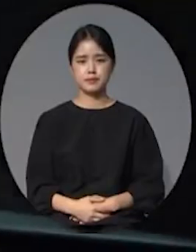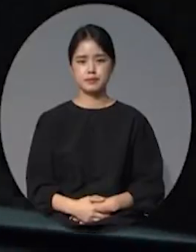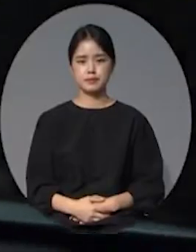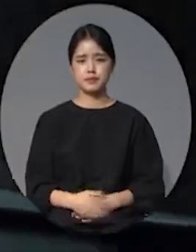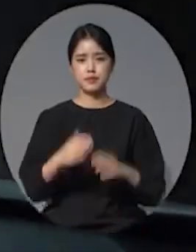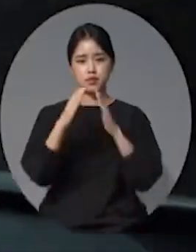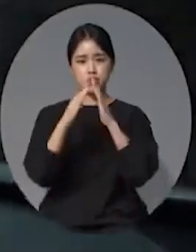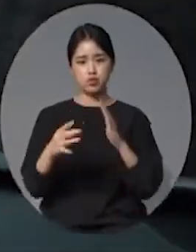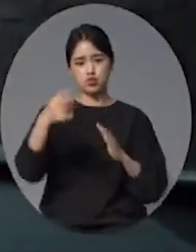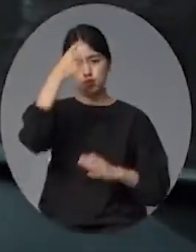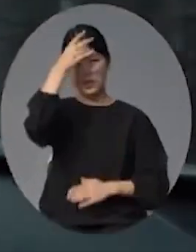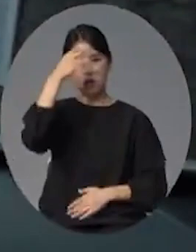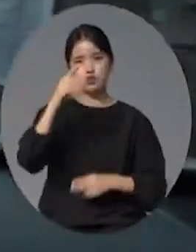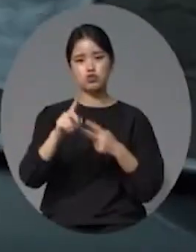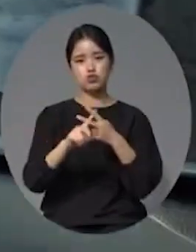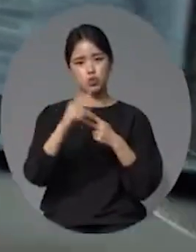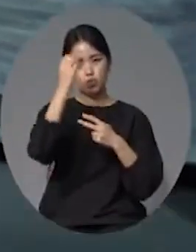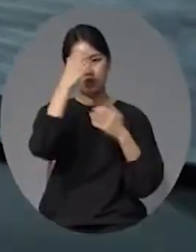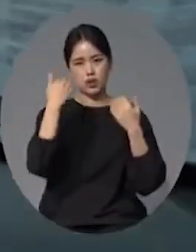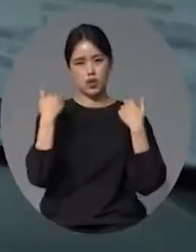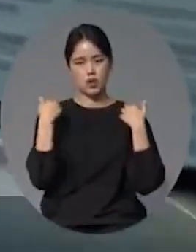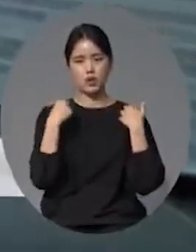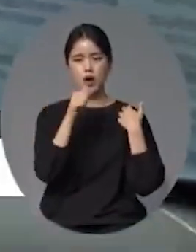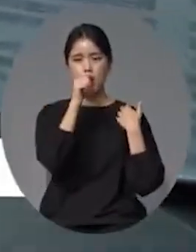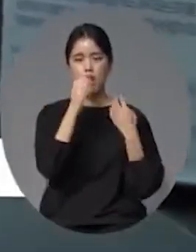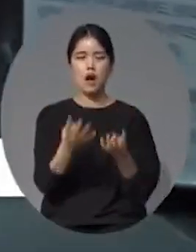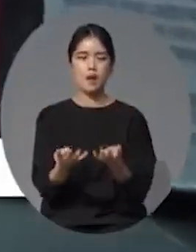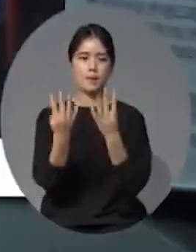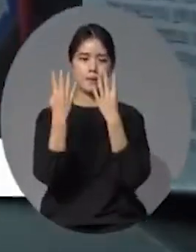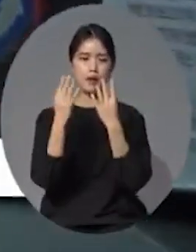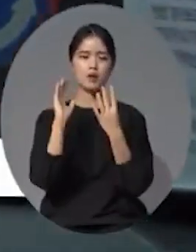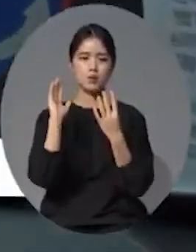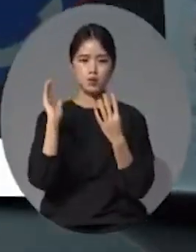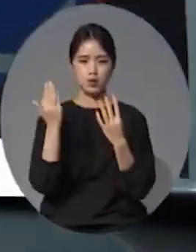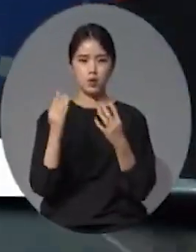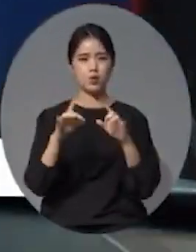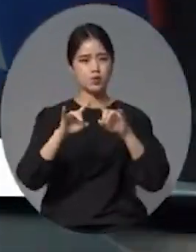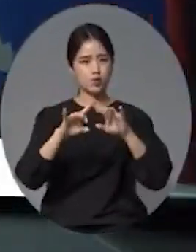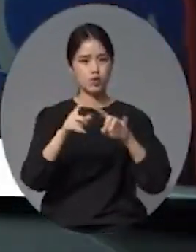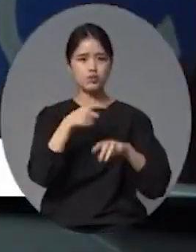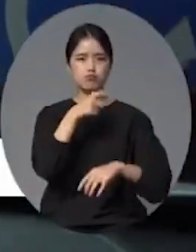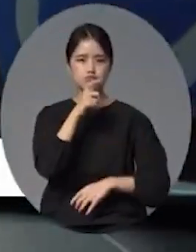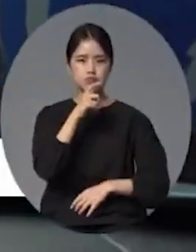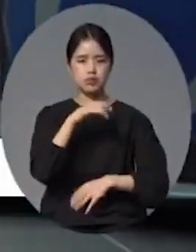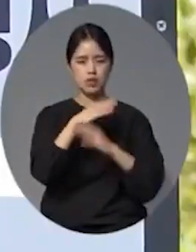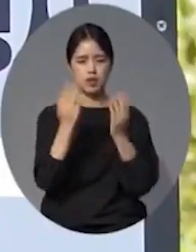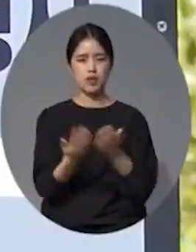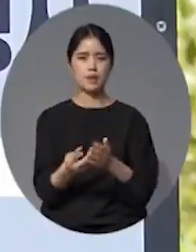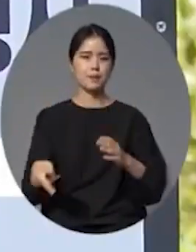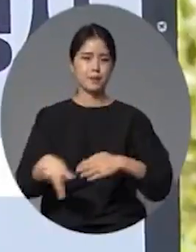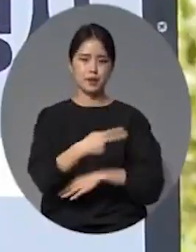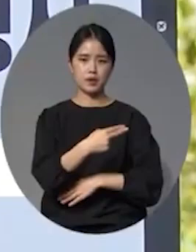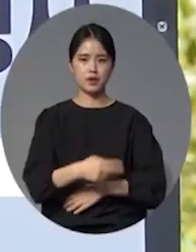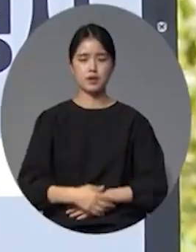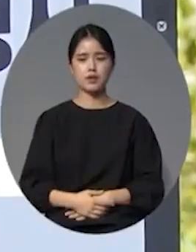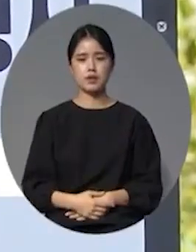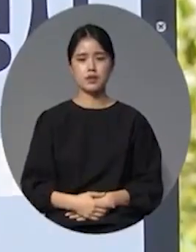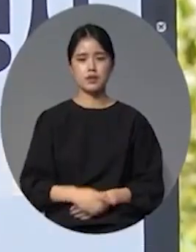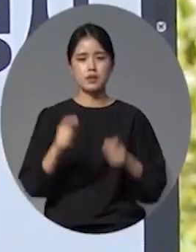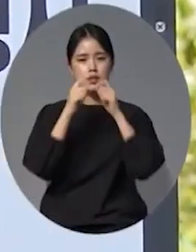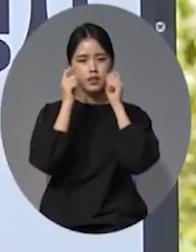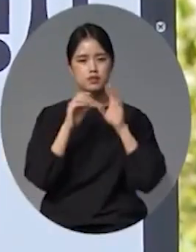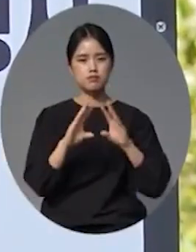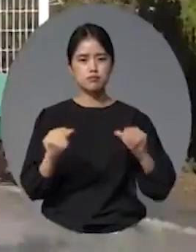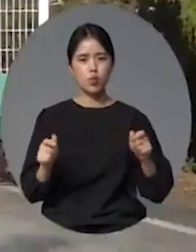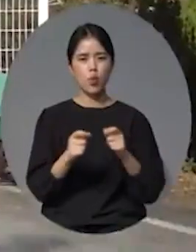전주 예술 중 고등학교 정문 이철재 울타리로 가로 막혔고 전기와 상하수도 역시 끊겼습니다 사유지를